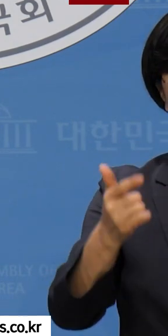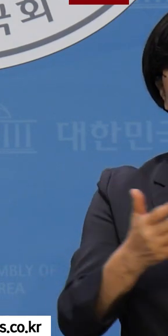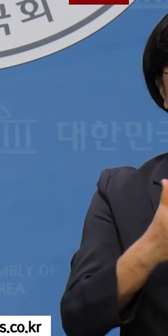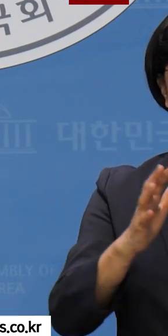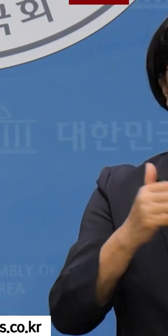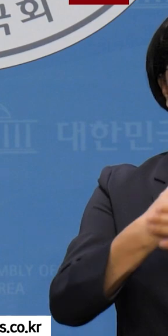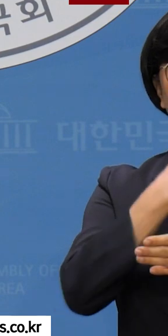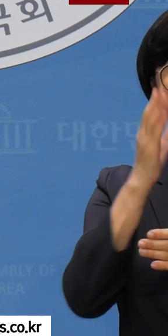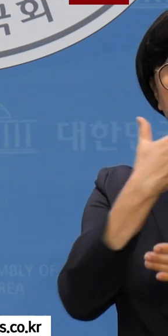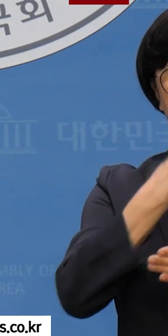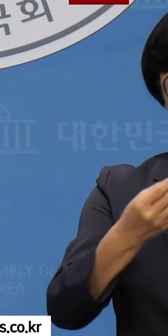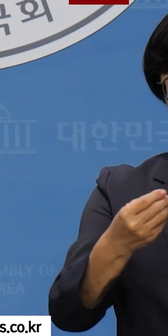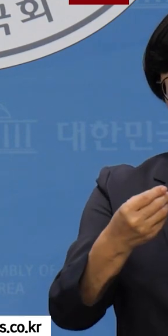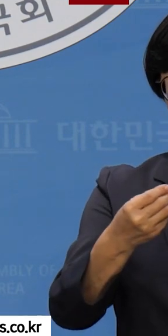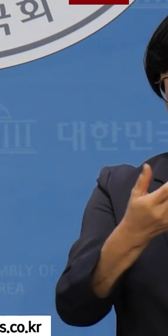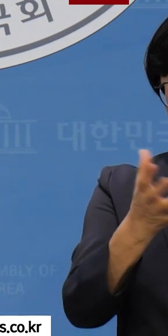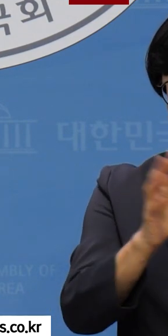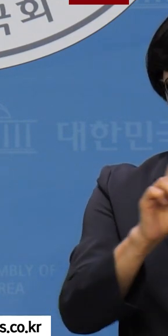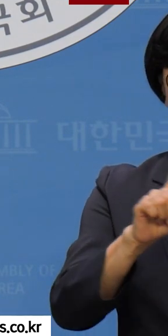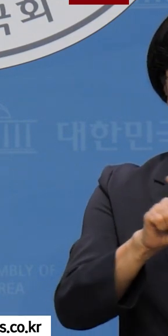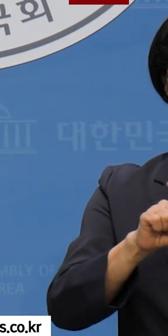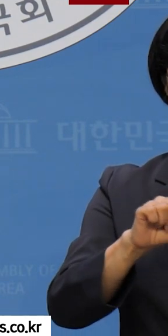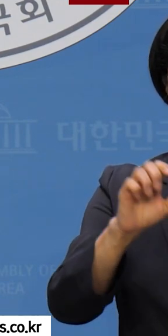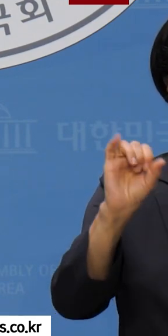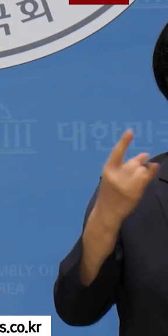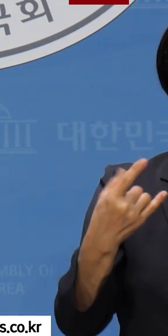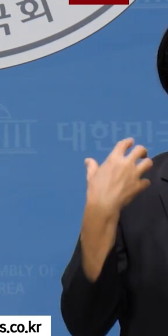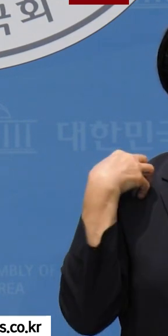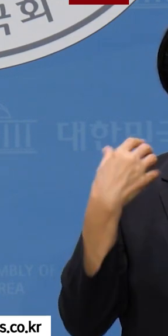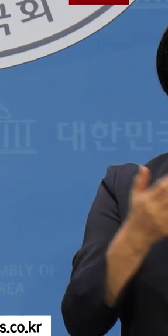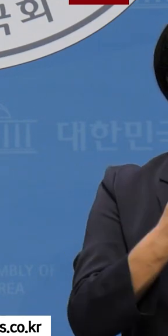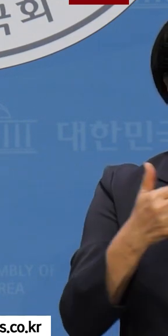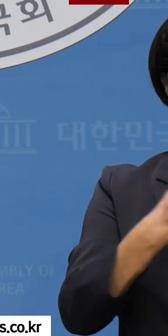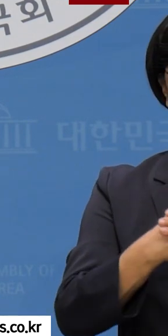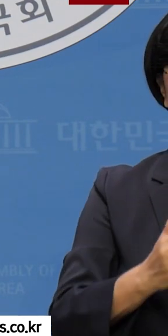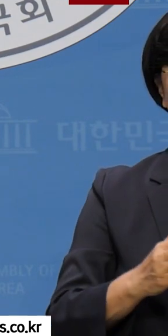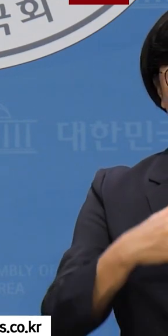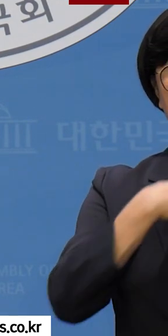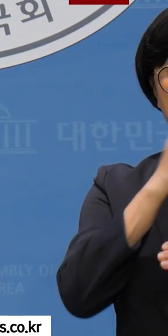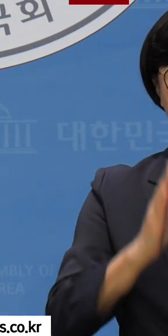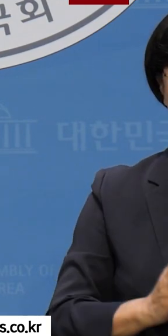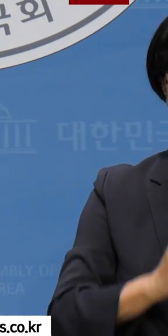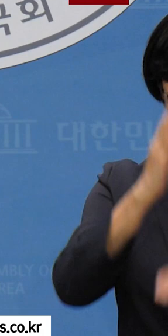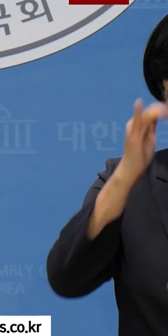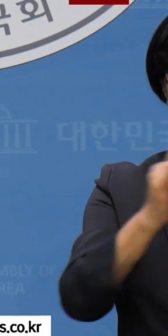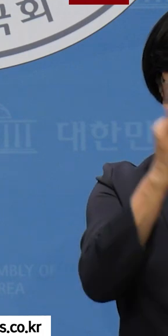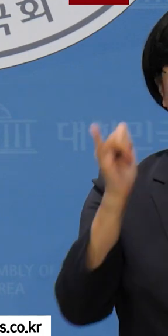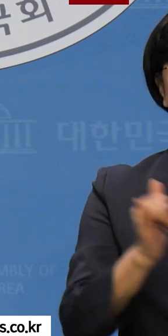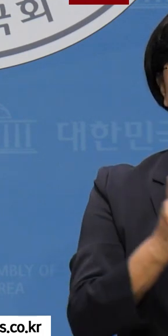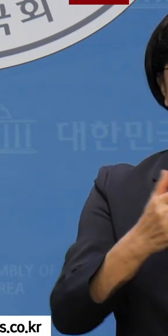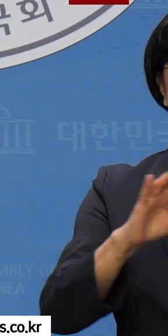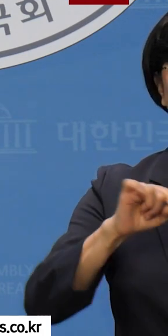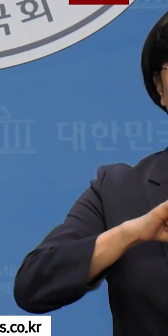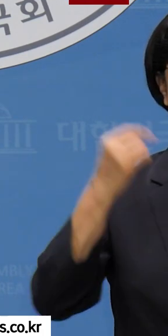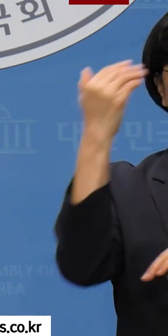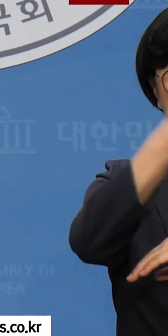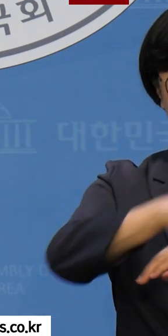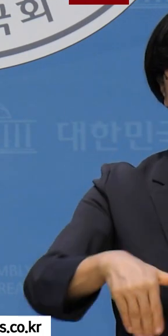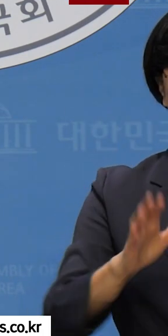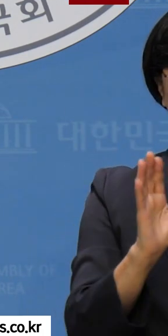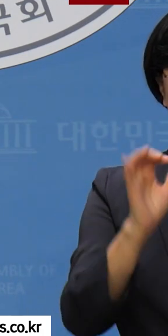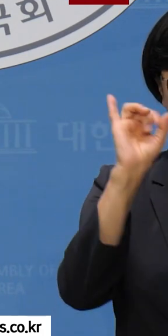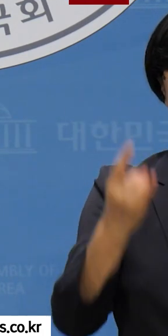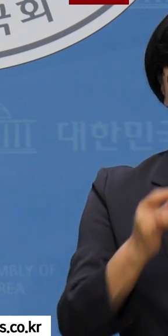전국 노인복지단체 연합회와 공동 주최로 초고령사회 대응 관련 국회 정책 토론회를 개최합니다.